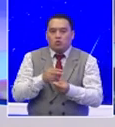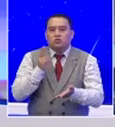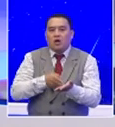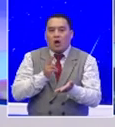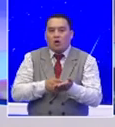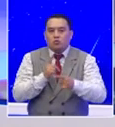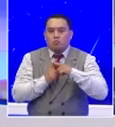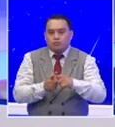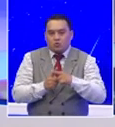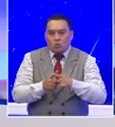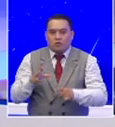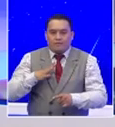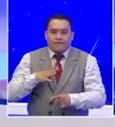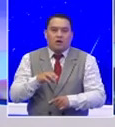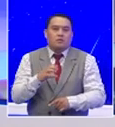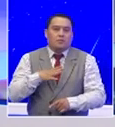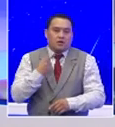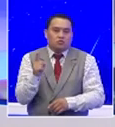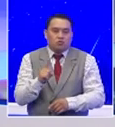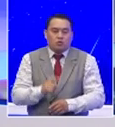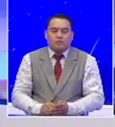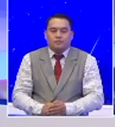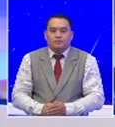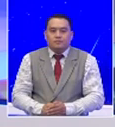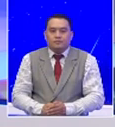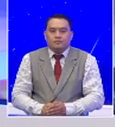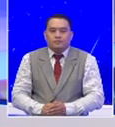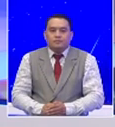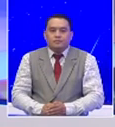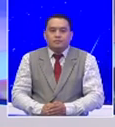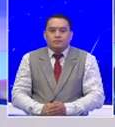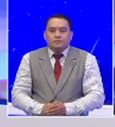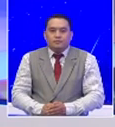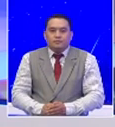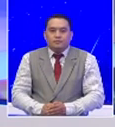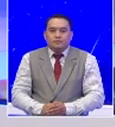последнего ПЦР-обследования на COVID-19 показали положительный результат.